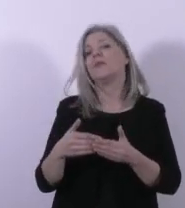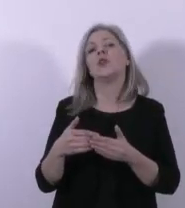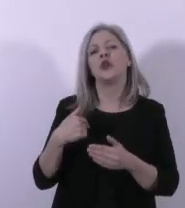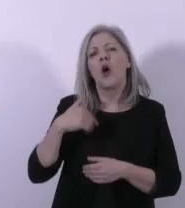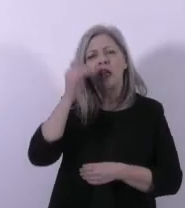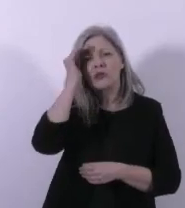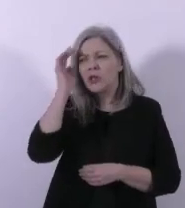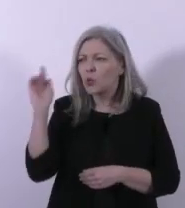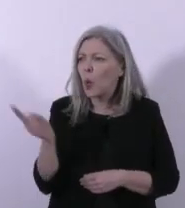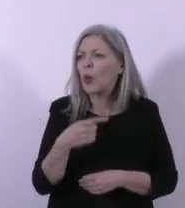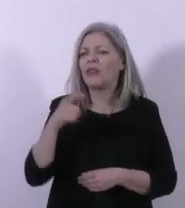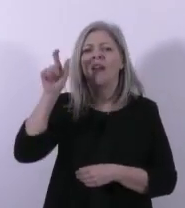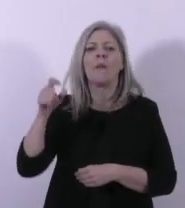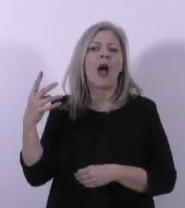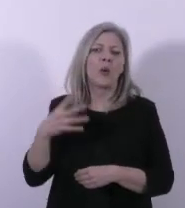tutti. Maurizio,